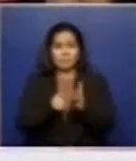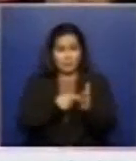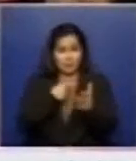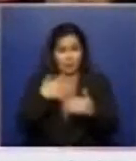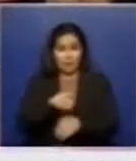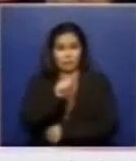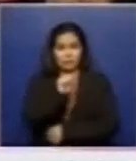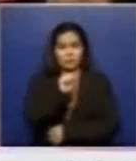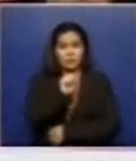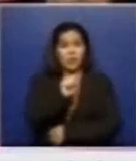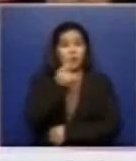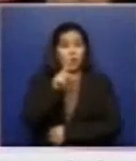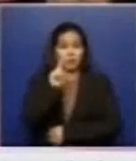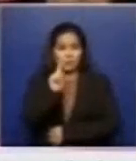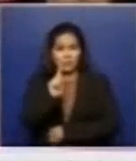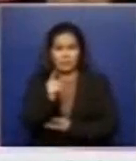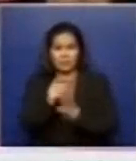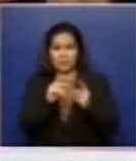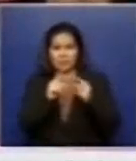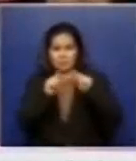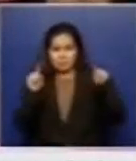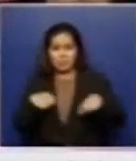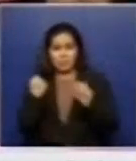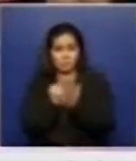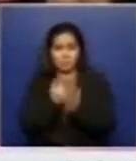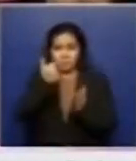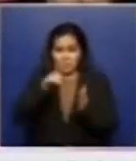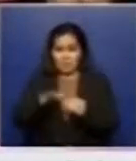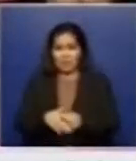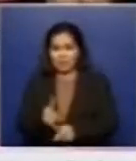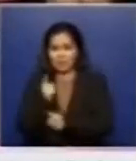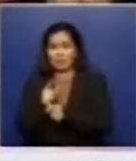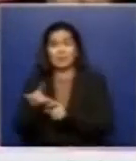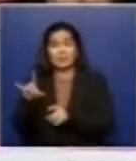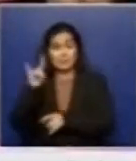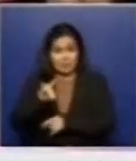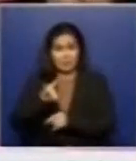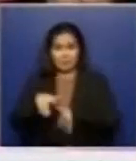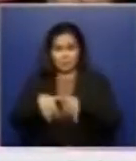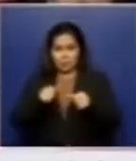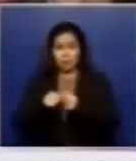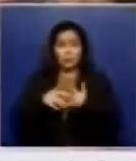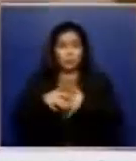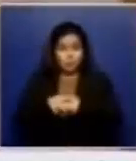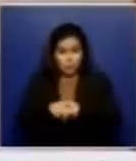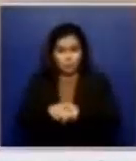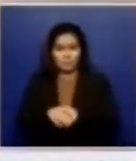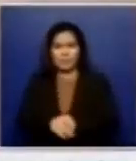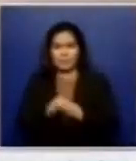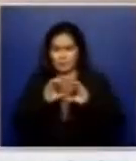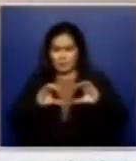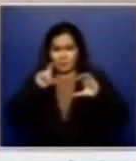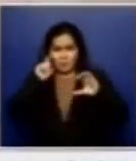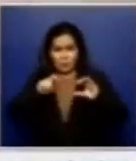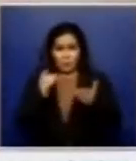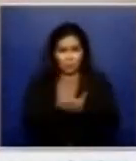ค.1ออกโฉนดไม่ได้ที่ทำเลเลี้ยงสัตว์ที่ประชาชนอยู่กันหนาแน่นรัฐบาลต้องจัด